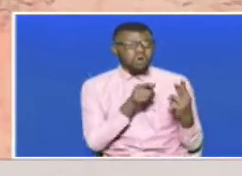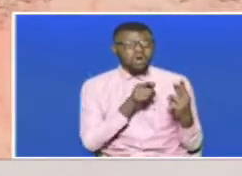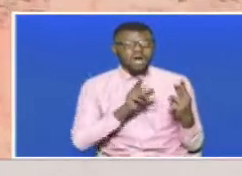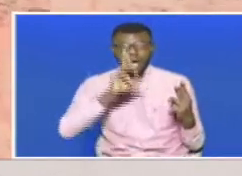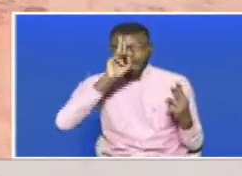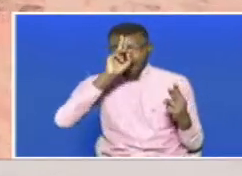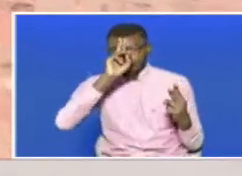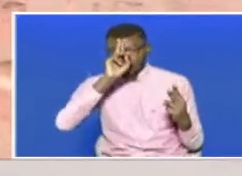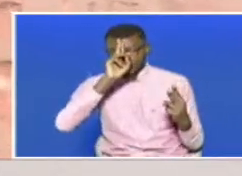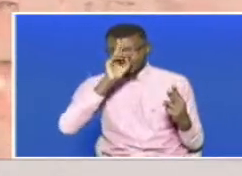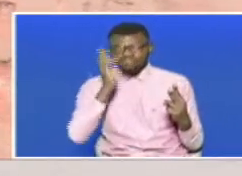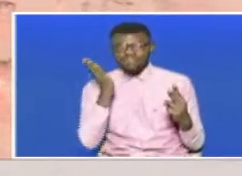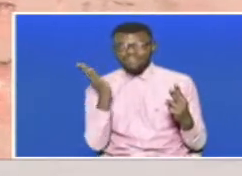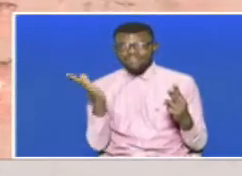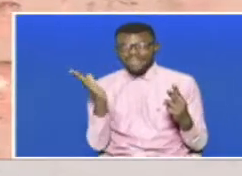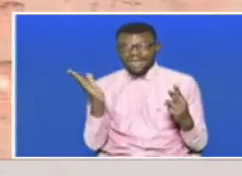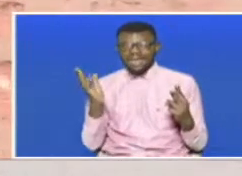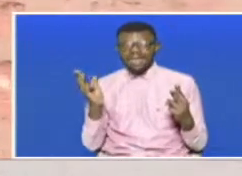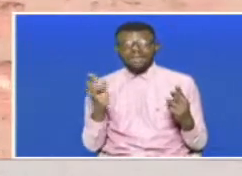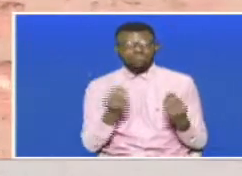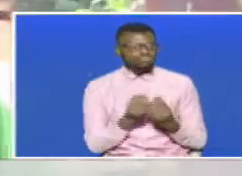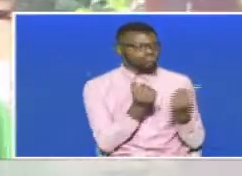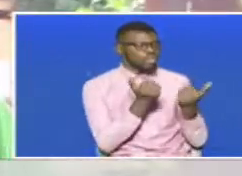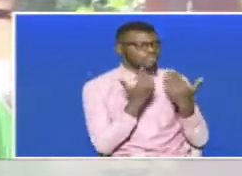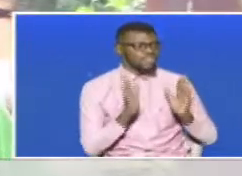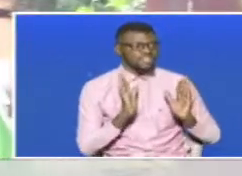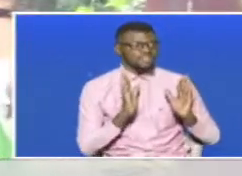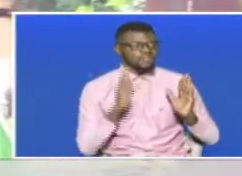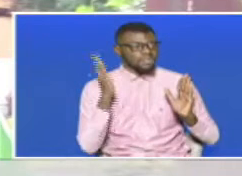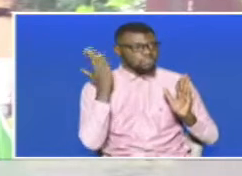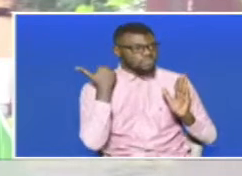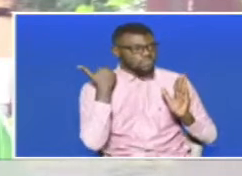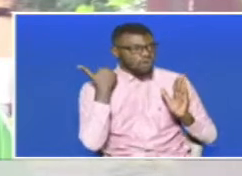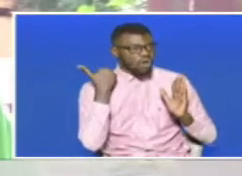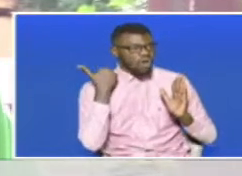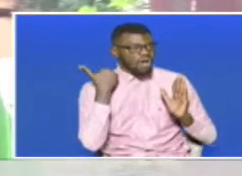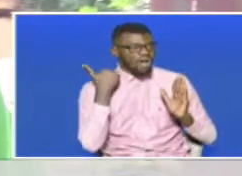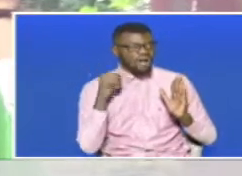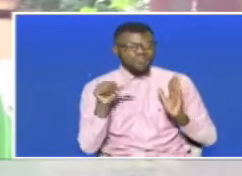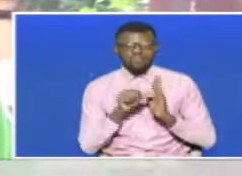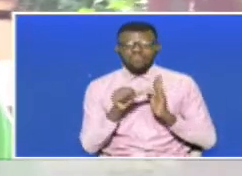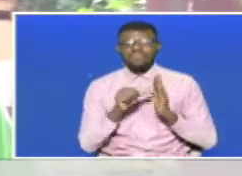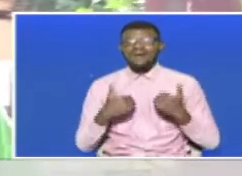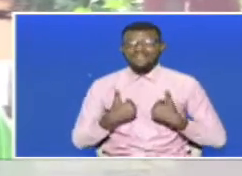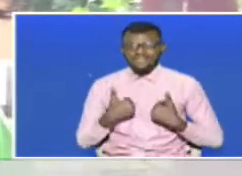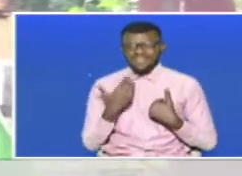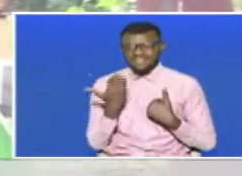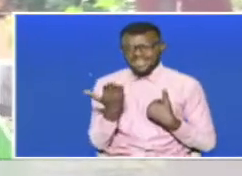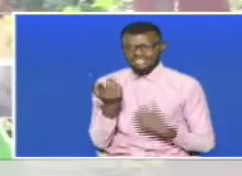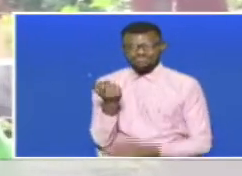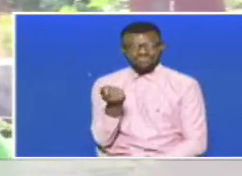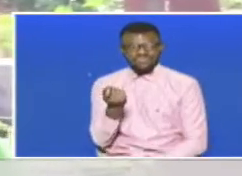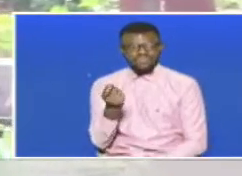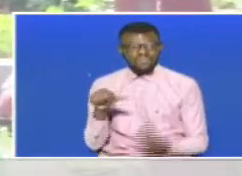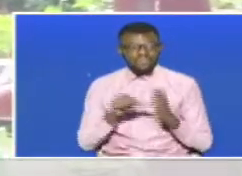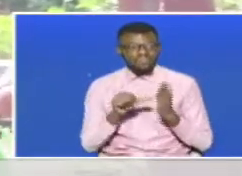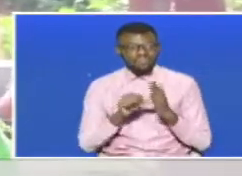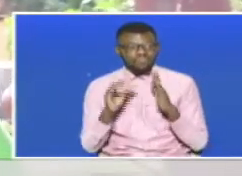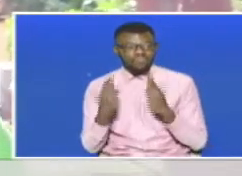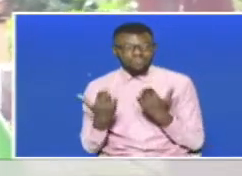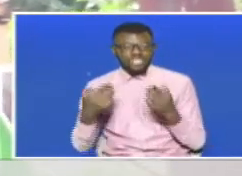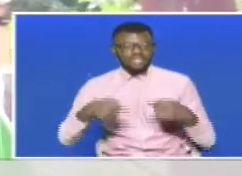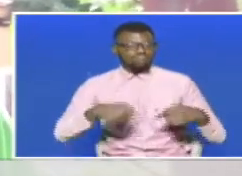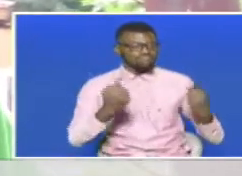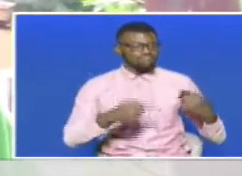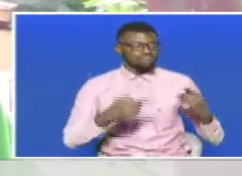polisi kutoka kituo cha polisi cha Kabaka. Lakini tulikuwa na fununu kidogo wa boma, kulikuwa na shida kidogo. Shida ilikuwa ni mavutano